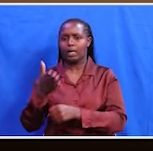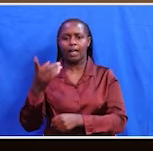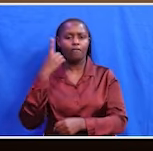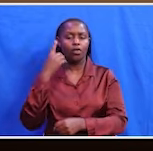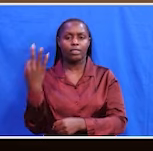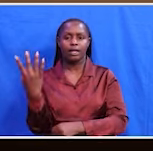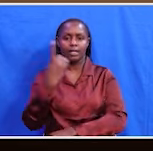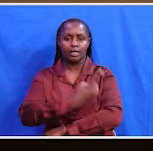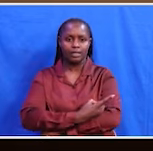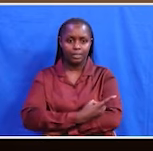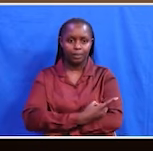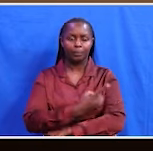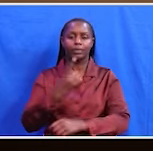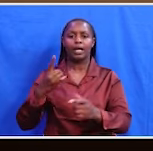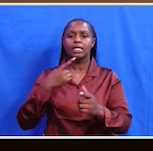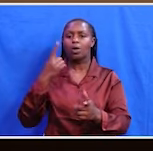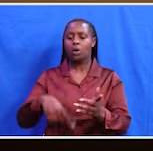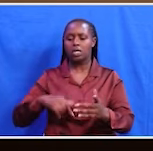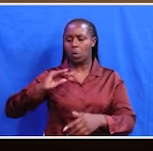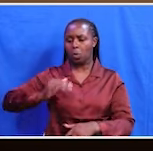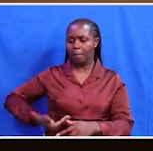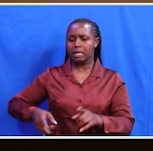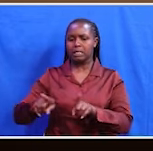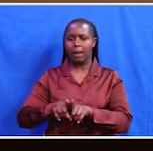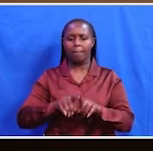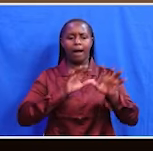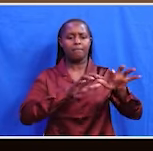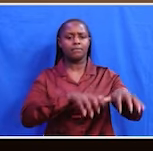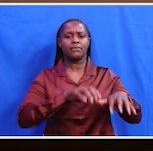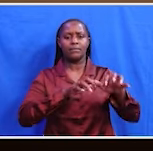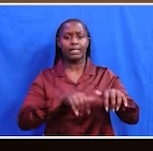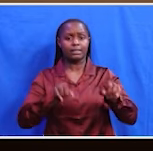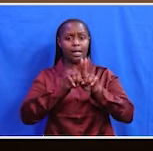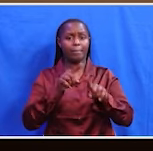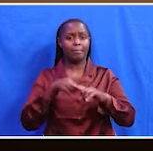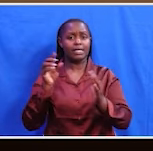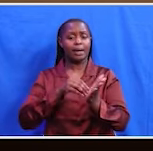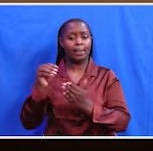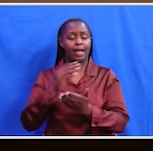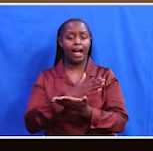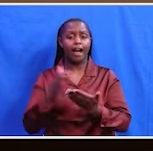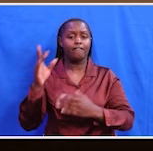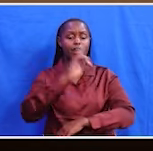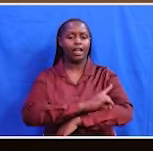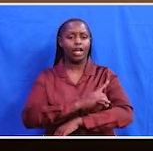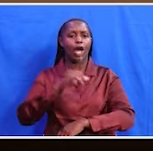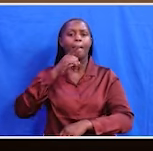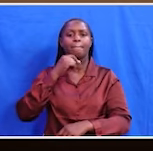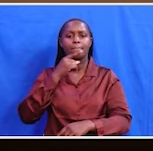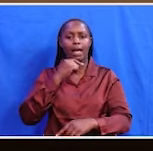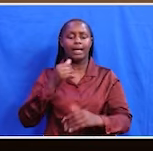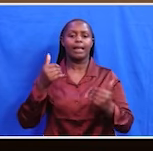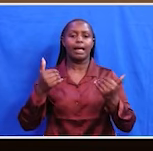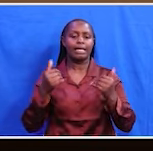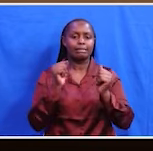pale wamama wachimbe shimo na nikulipwa half day. Ni watu wote wanaume walikuwa wanachimba 10,